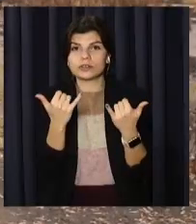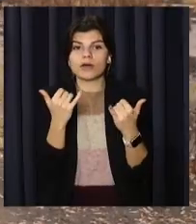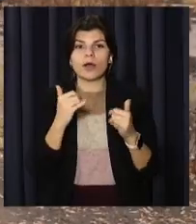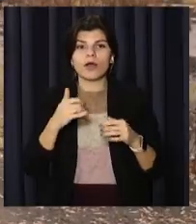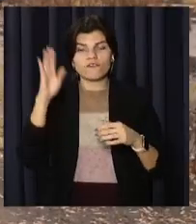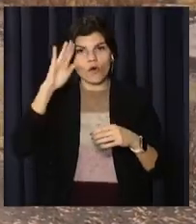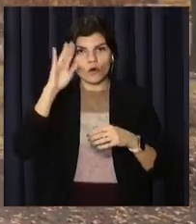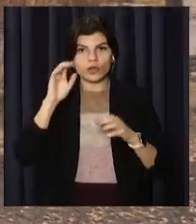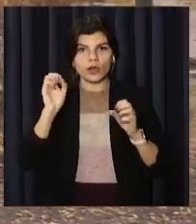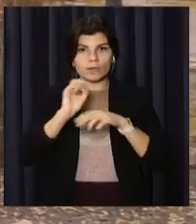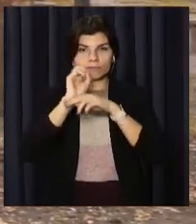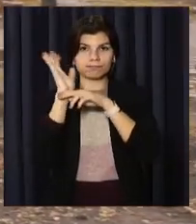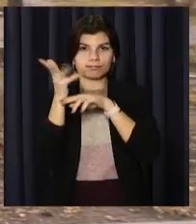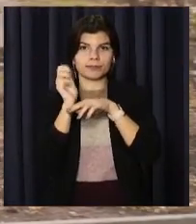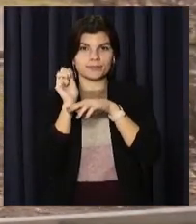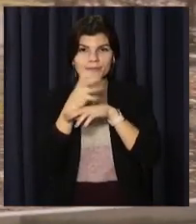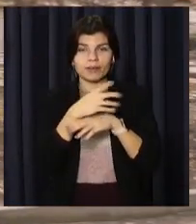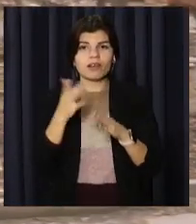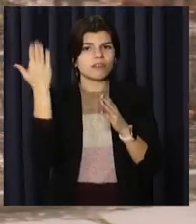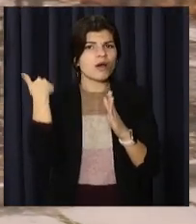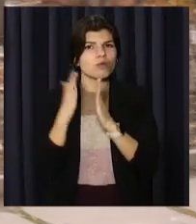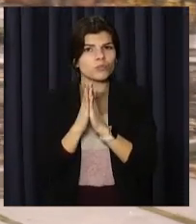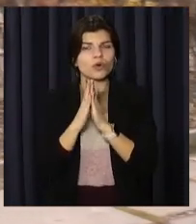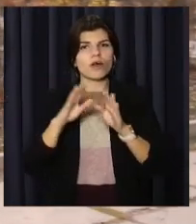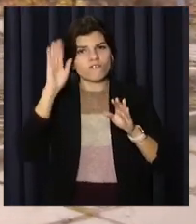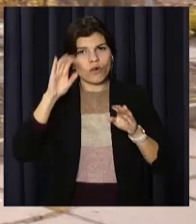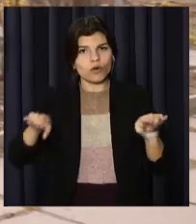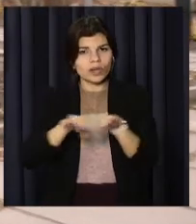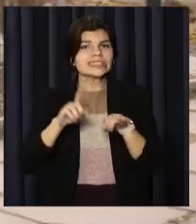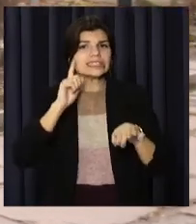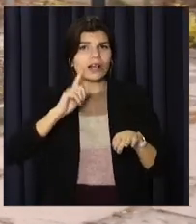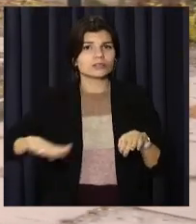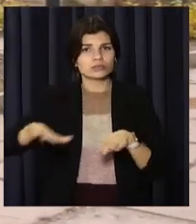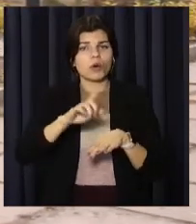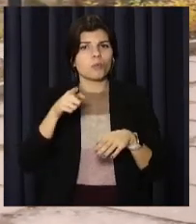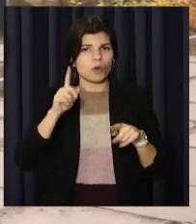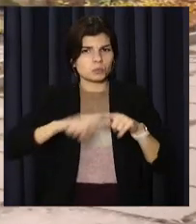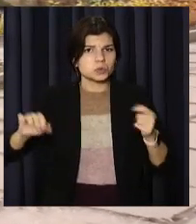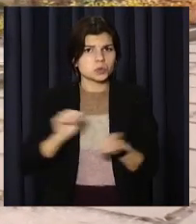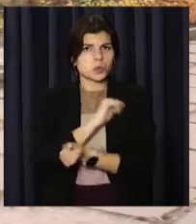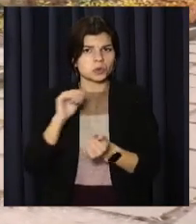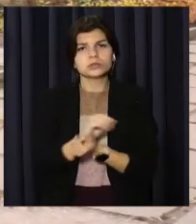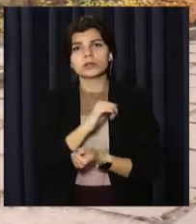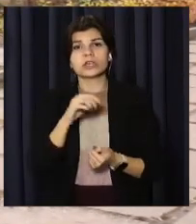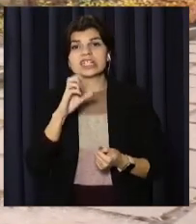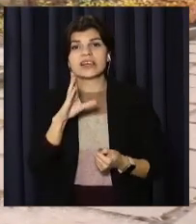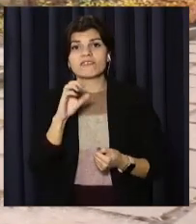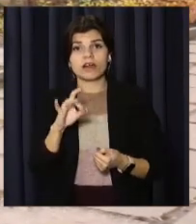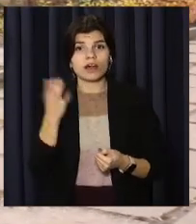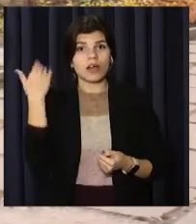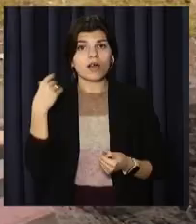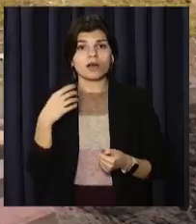поливу. Місцеві розповідають, давно просили провести воду до їхньої зеленої зони. Ще декілька років тому на місці скверу були